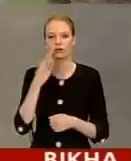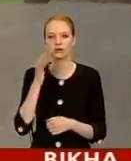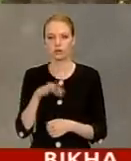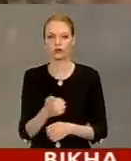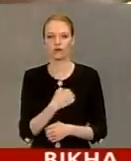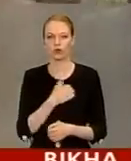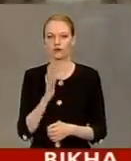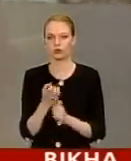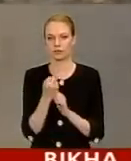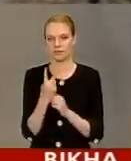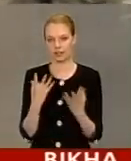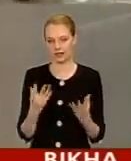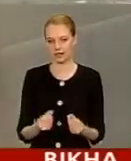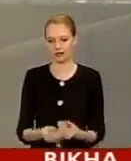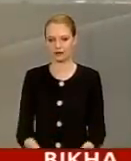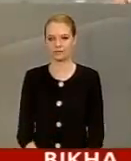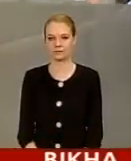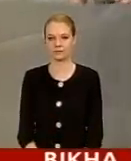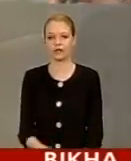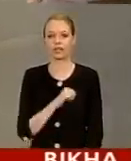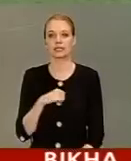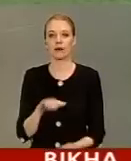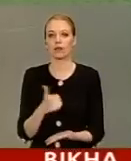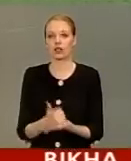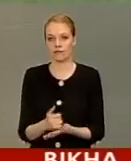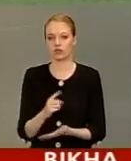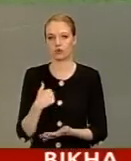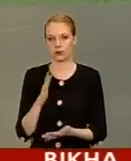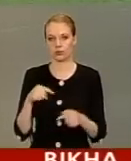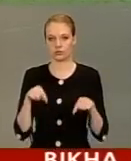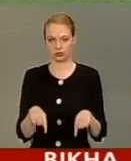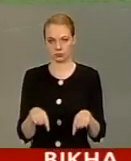вояки матимуть 12 днів. Найголовніше те, що ми будемо тут